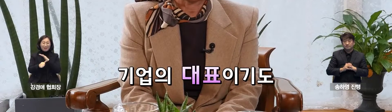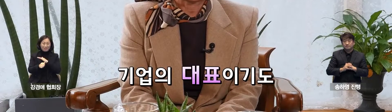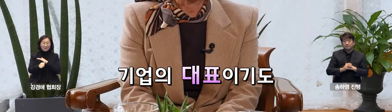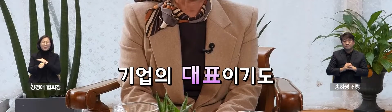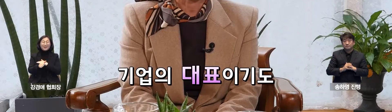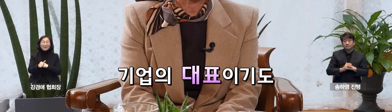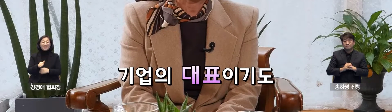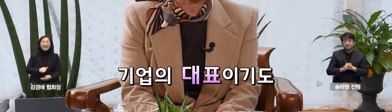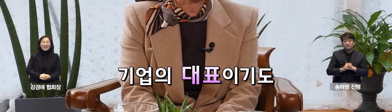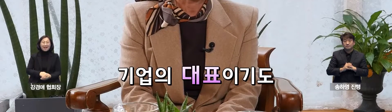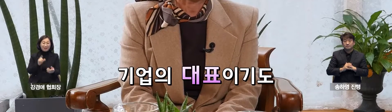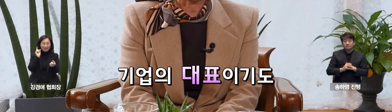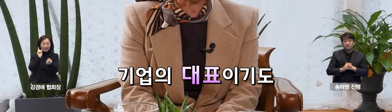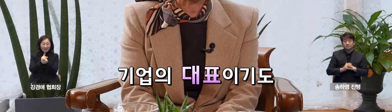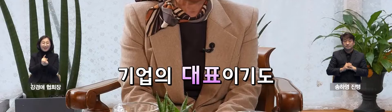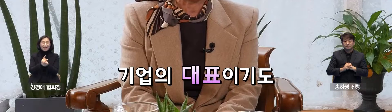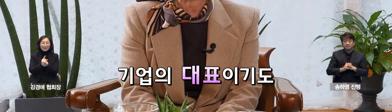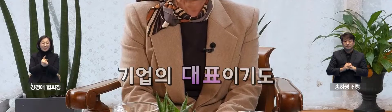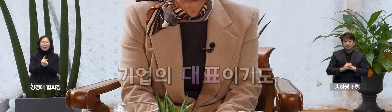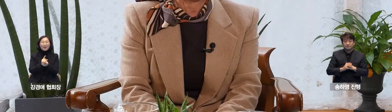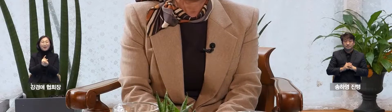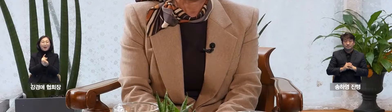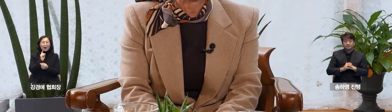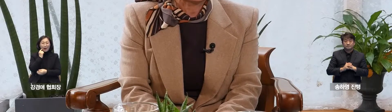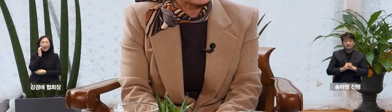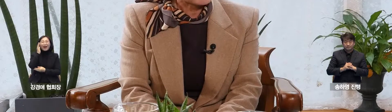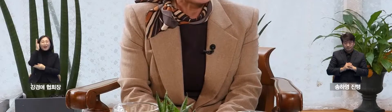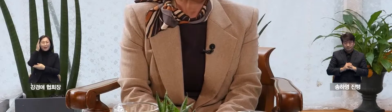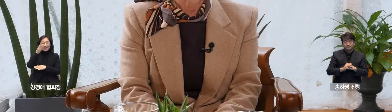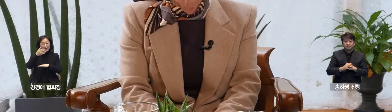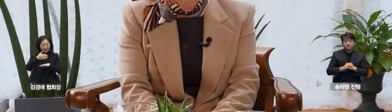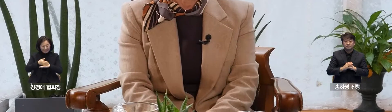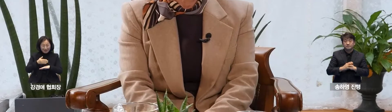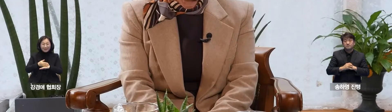네, 만나뵙게 돼서 영광이고 감사합니다. 네.